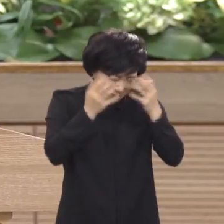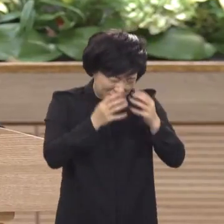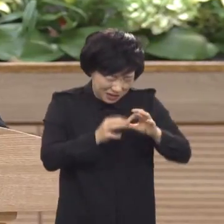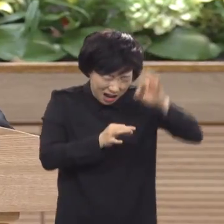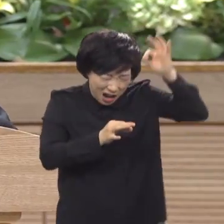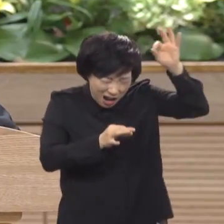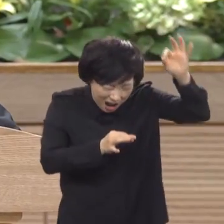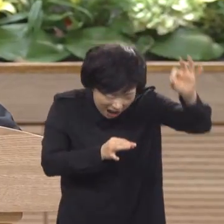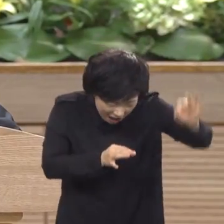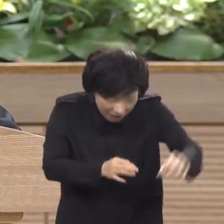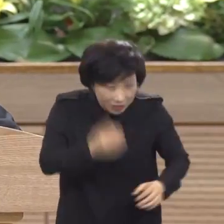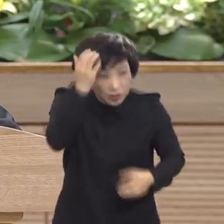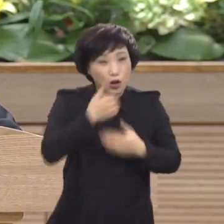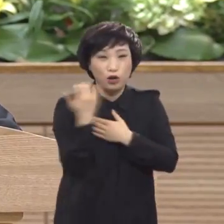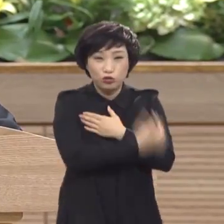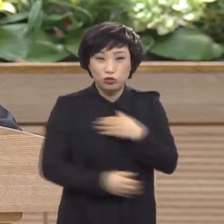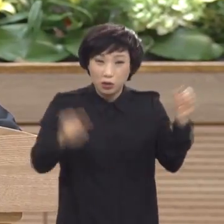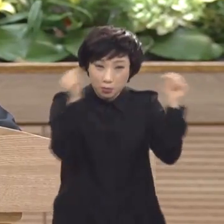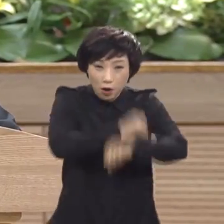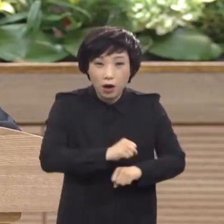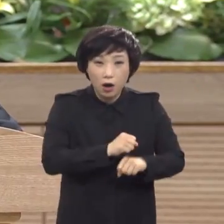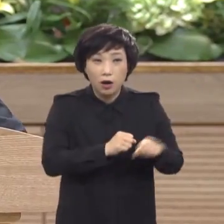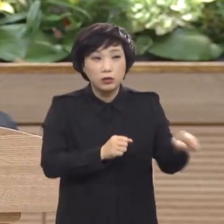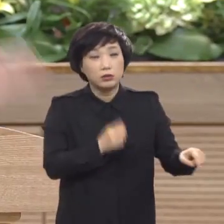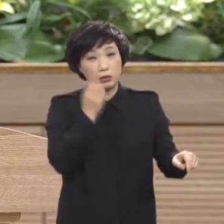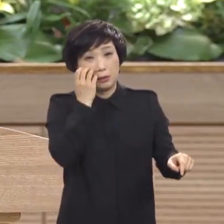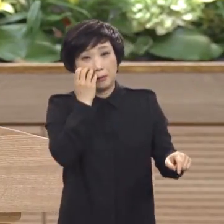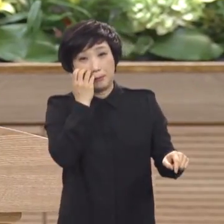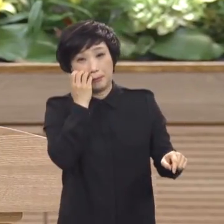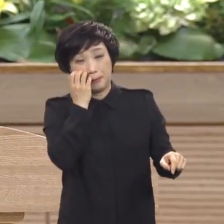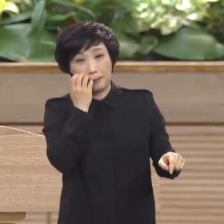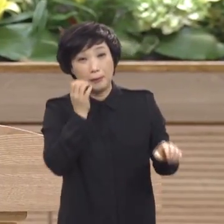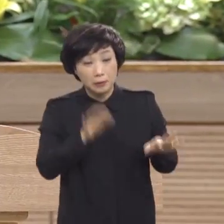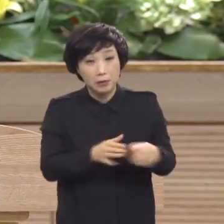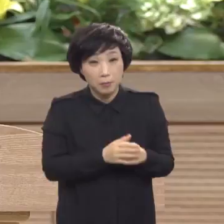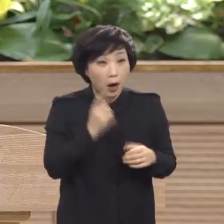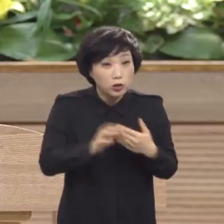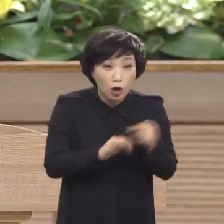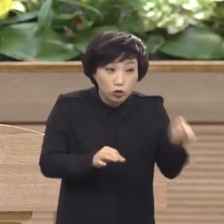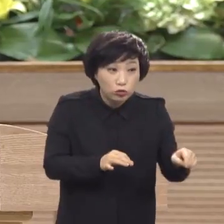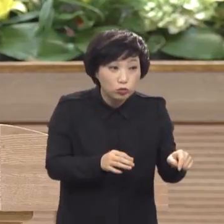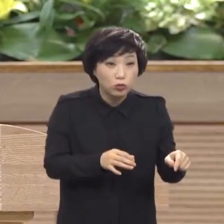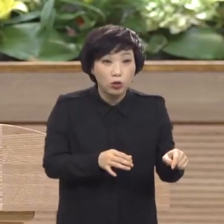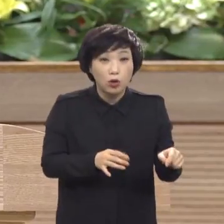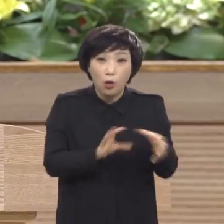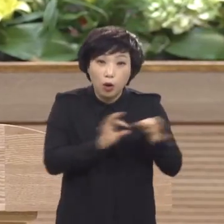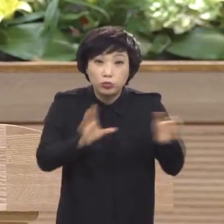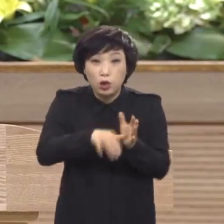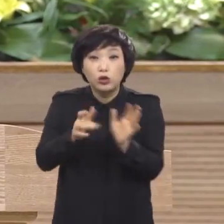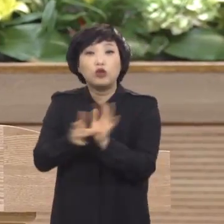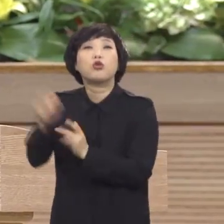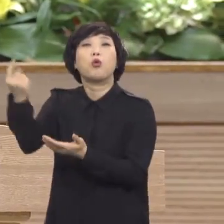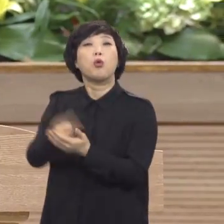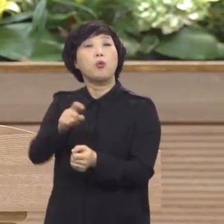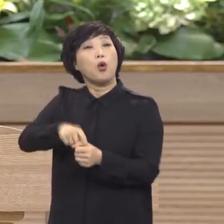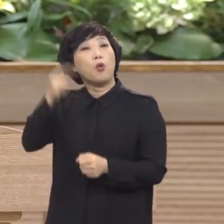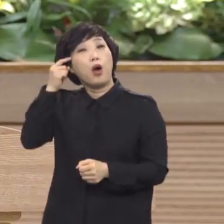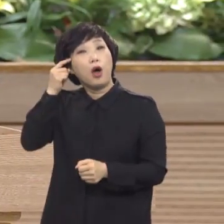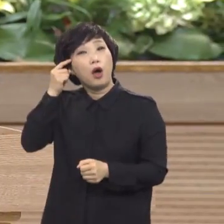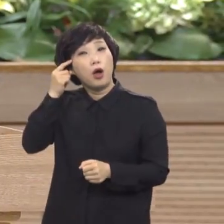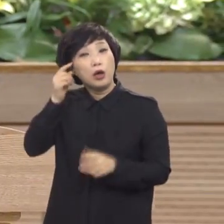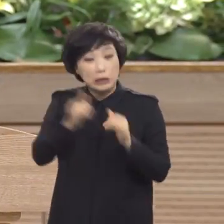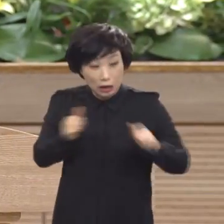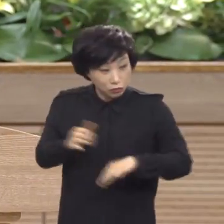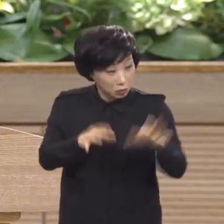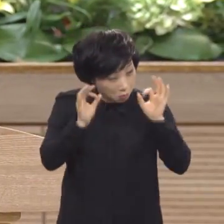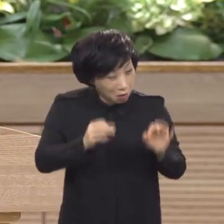영원히 영육이 멸망하는 자가 없다면 이 땅에 뭐 들어오시겠어? 응? 이뻐서 온 게